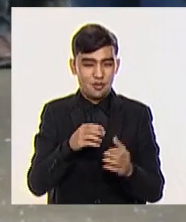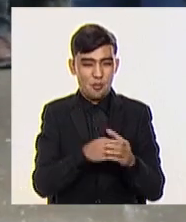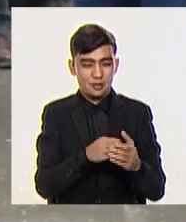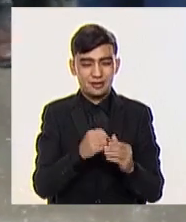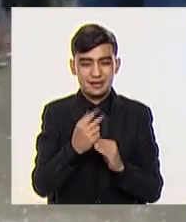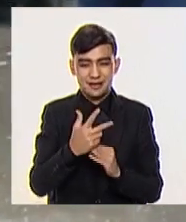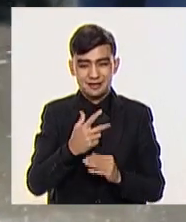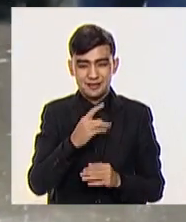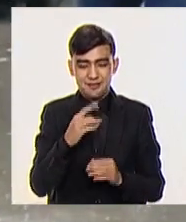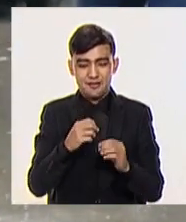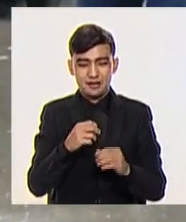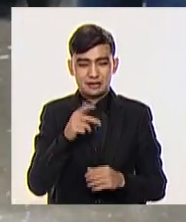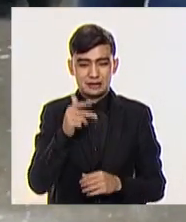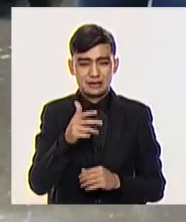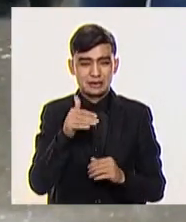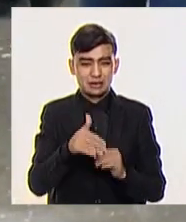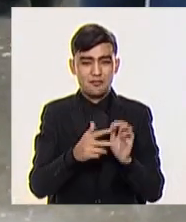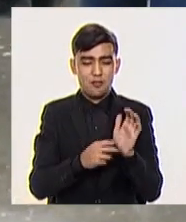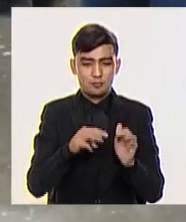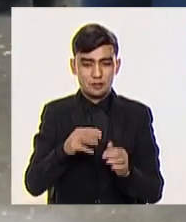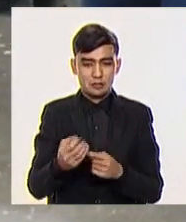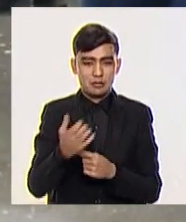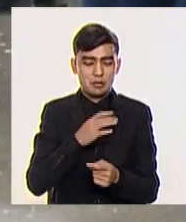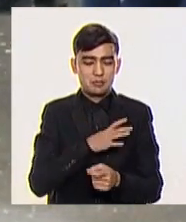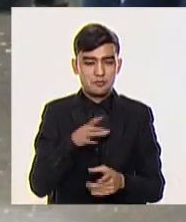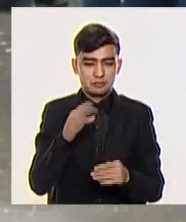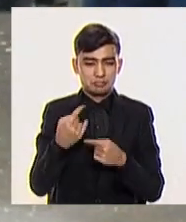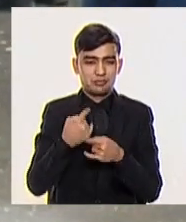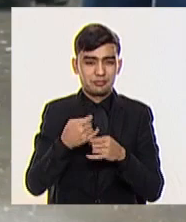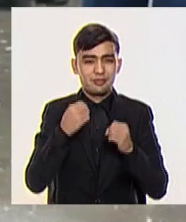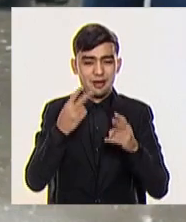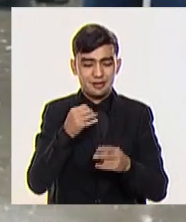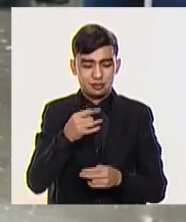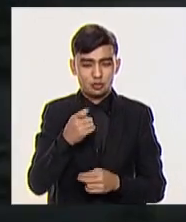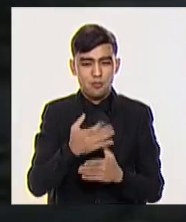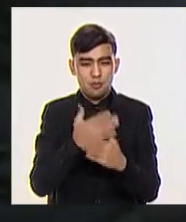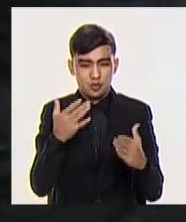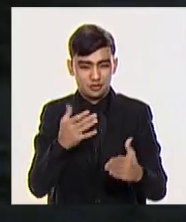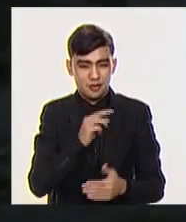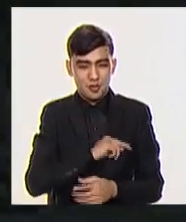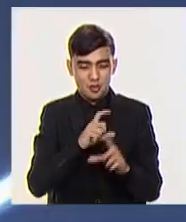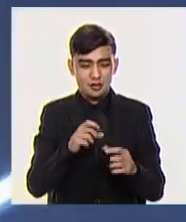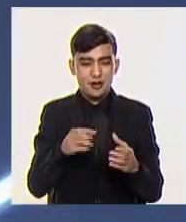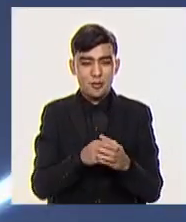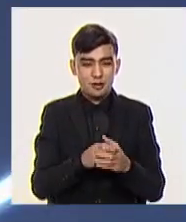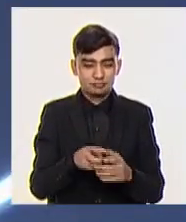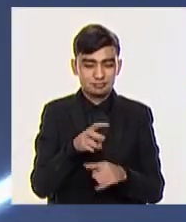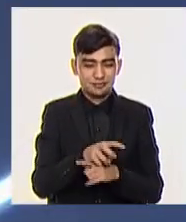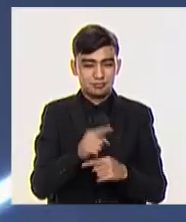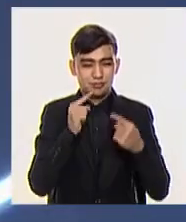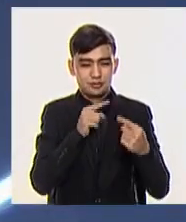есебінде 3800 теңге аударыпты. Мазақ етті деп ашынған жүздеген мұнайшы компания алдына жиналып наразылық